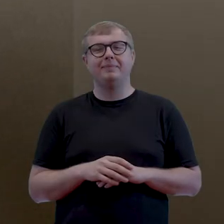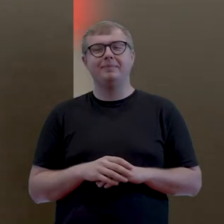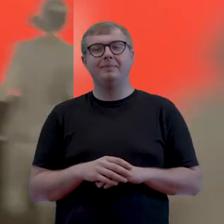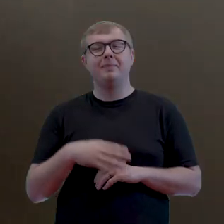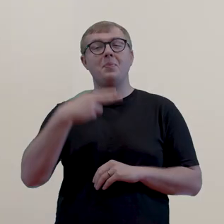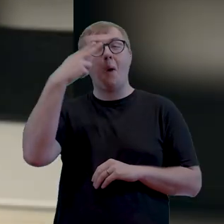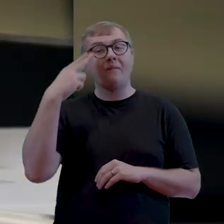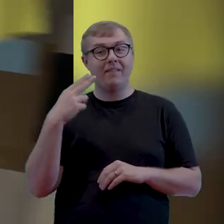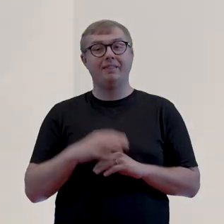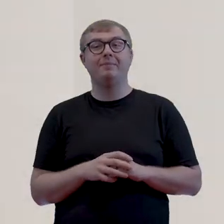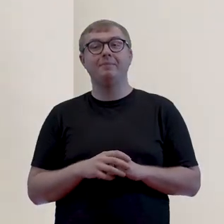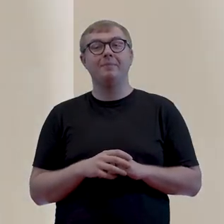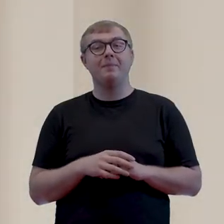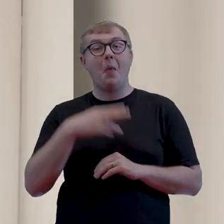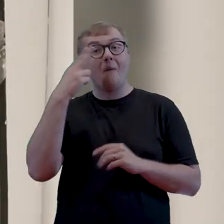Norwid z Norwid Festiwalu.